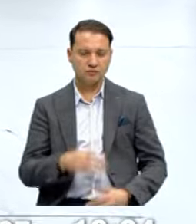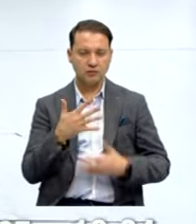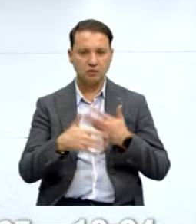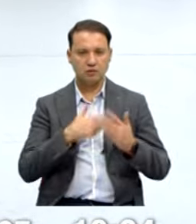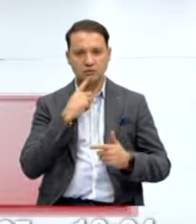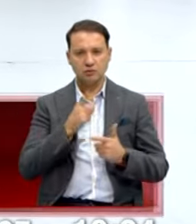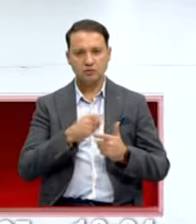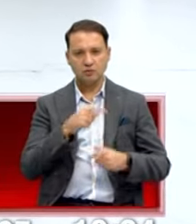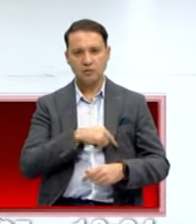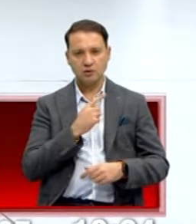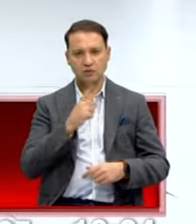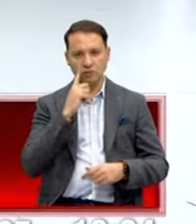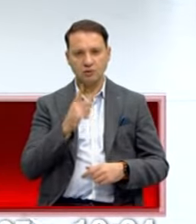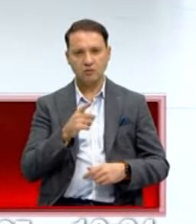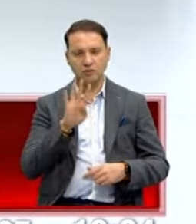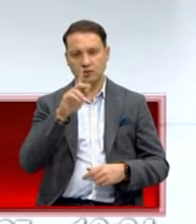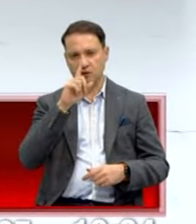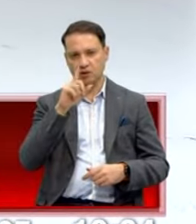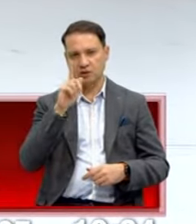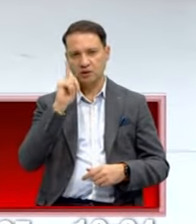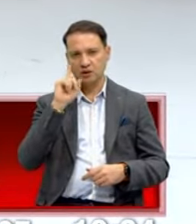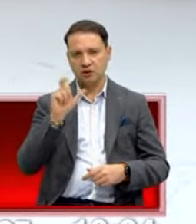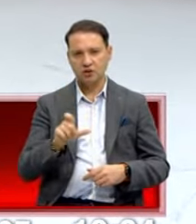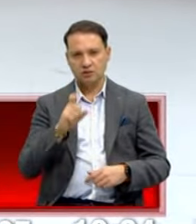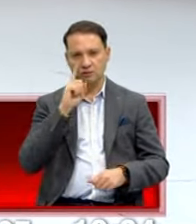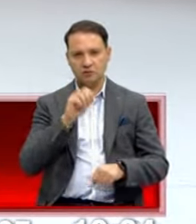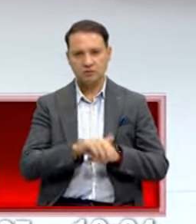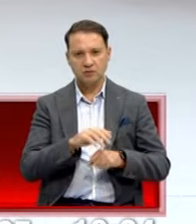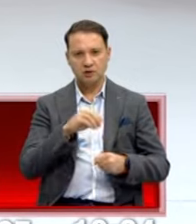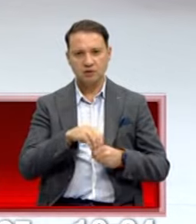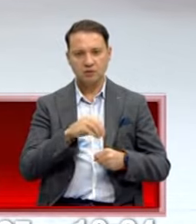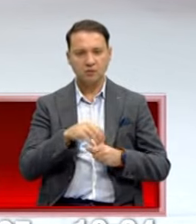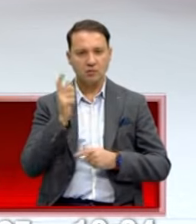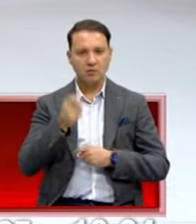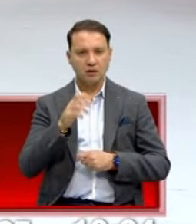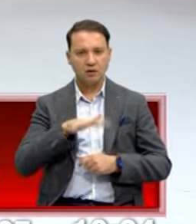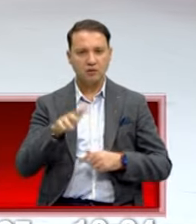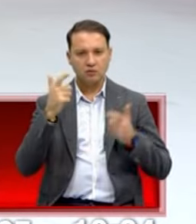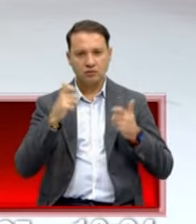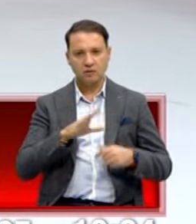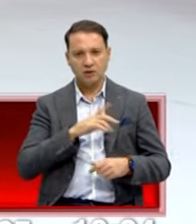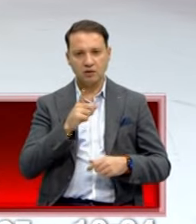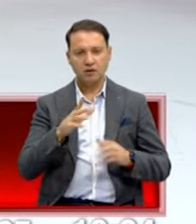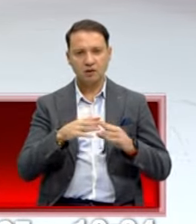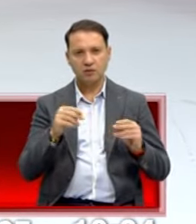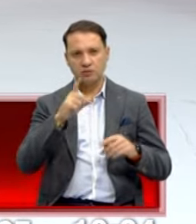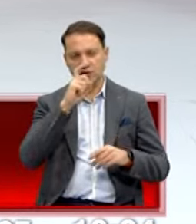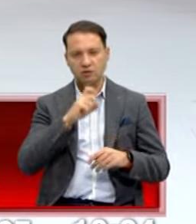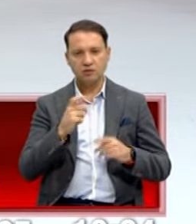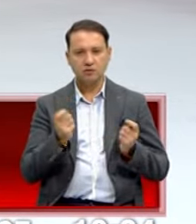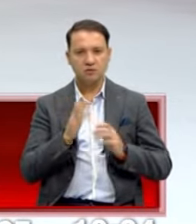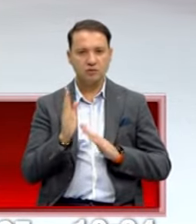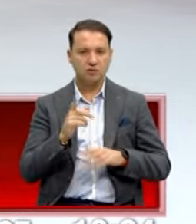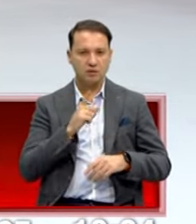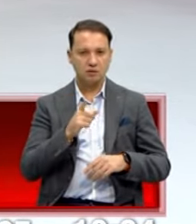Olayın soruşturma boyutunda 4 kişi gözaltında. Aralarında maden saha sorumlusu da var. Kayıp işçileri arama